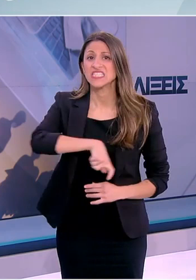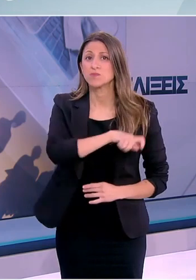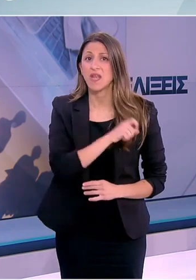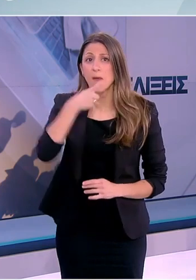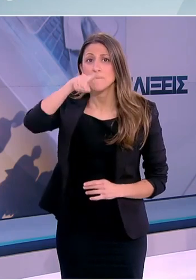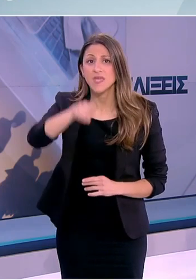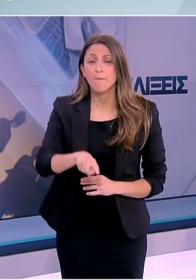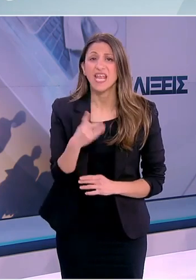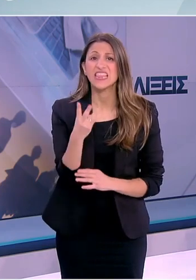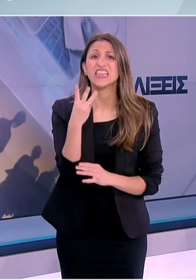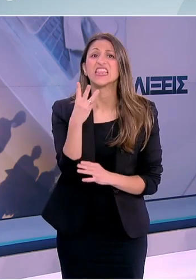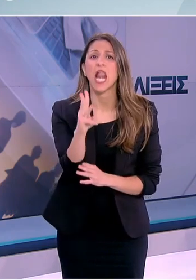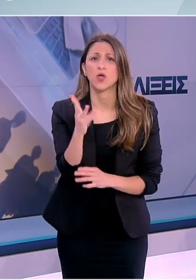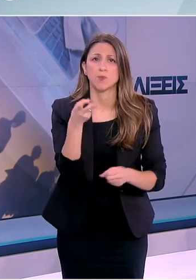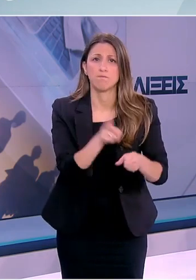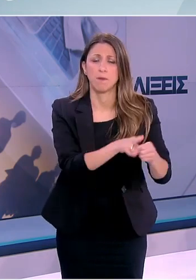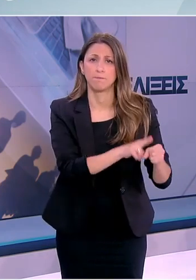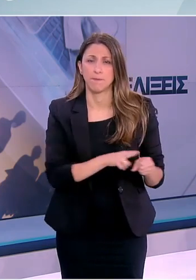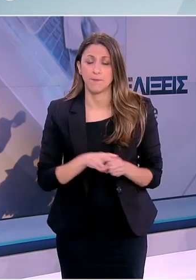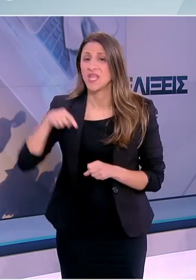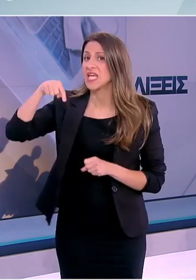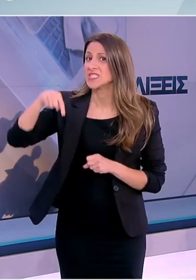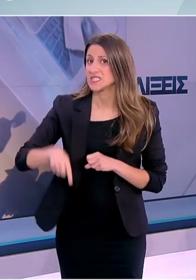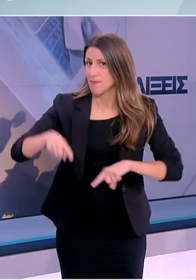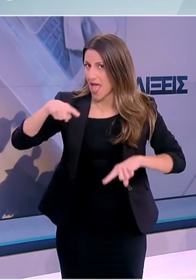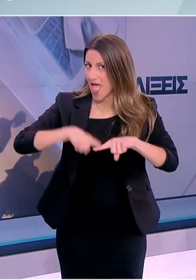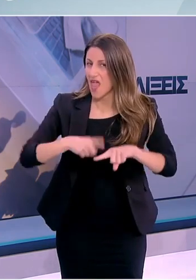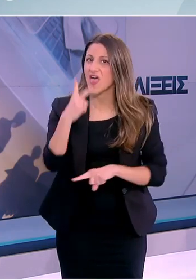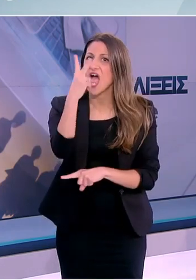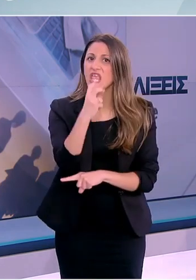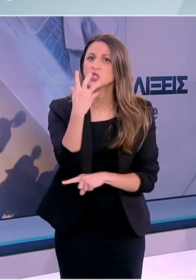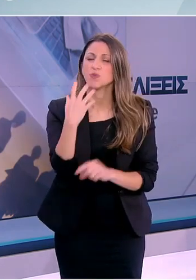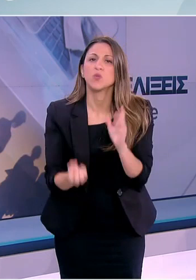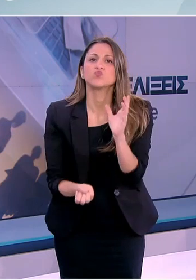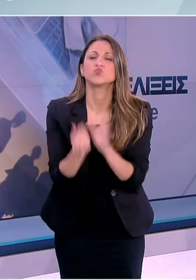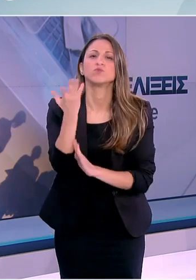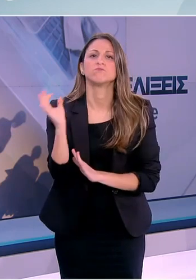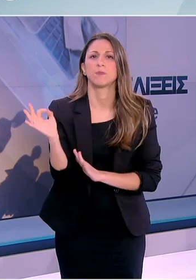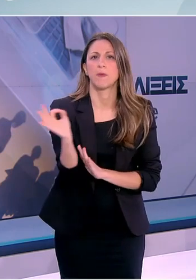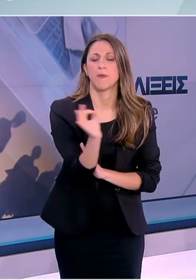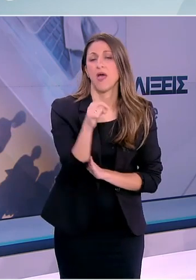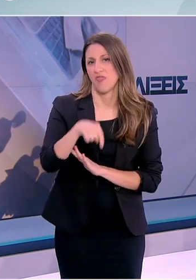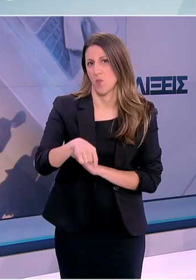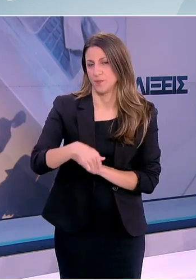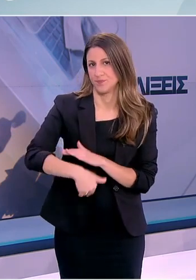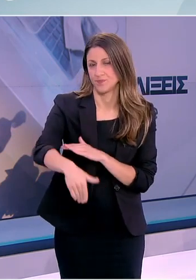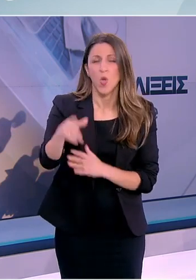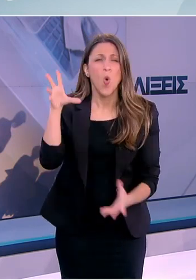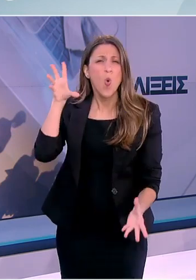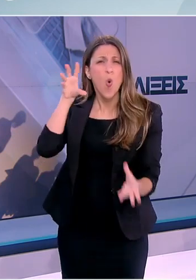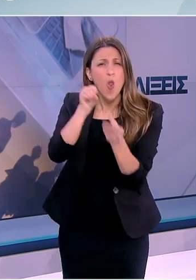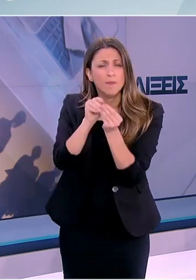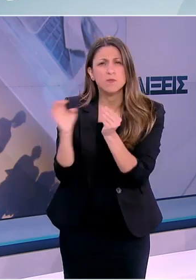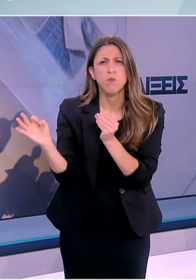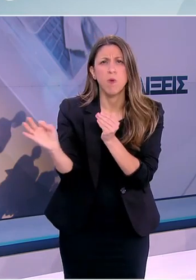300. Σήμερα ανακοινώνουμε 25 νέα κρούσματα του νέου ιού στη χώρα μας. Ο συνολικός αριθμός